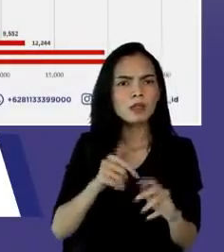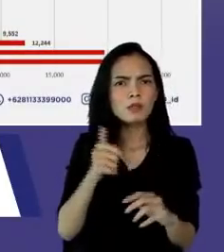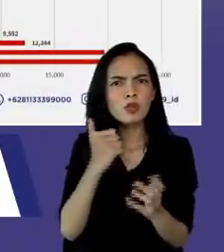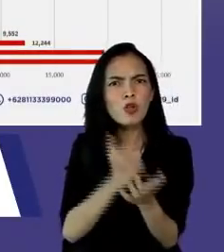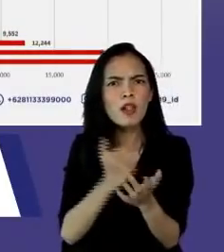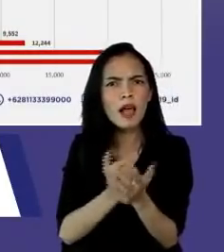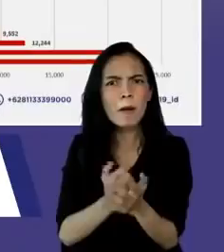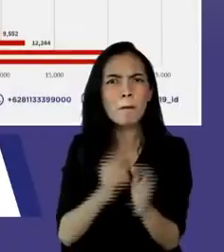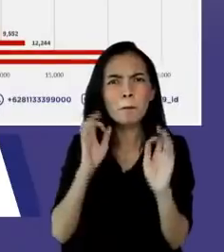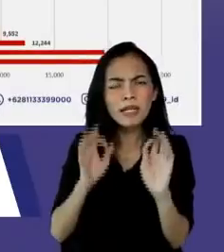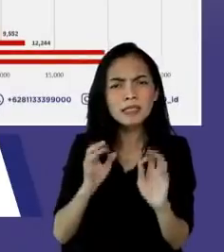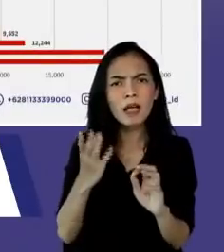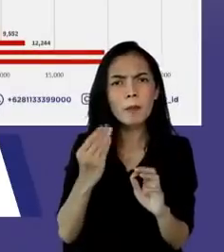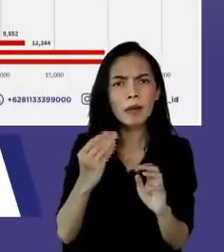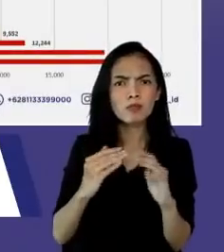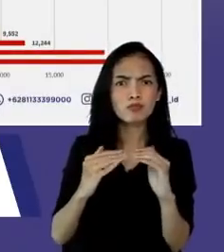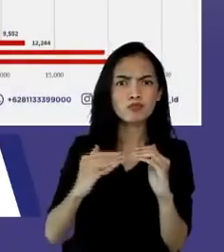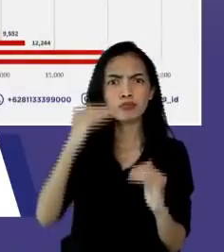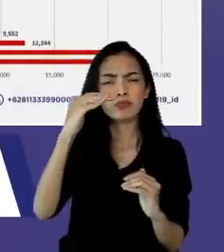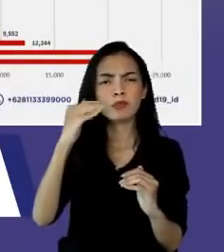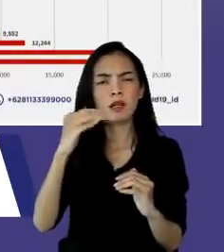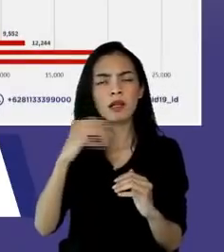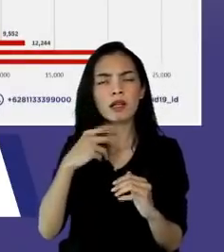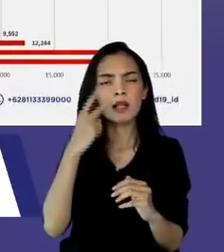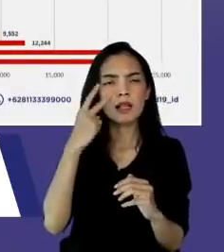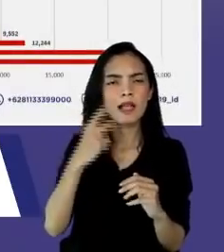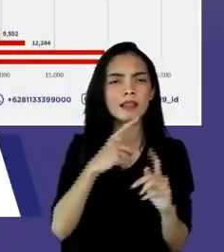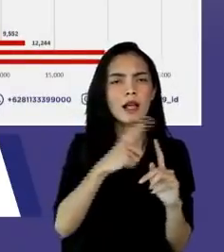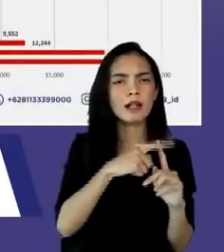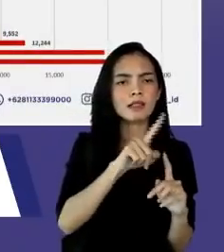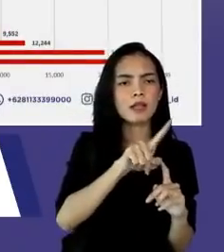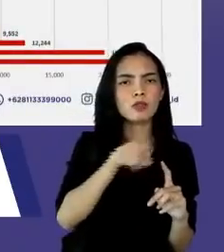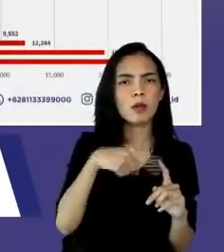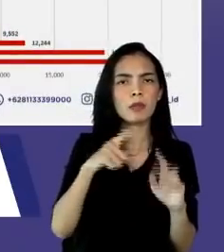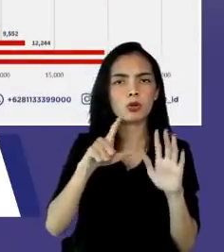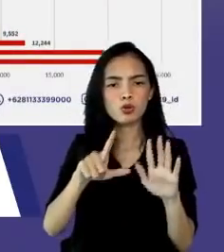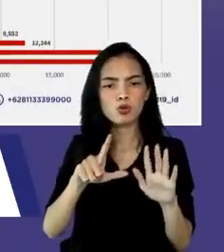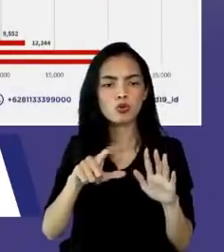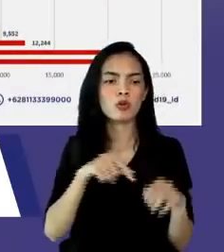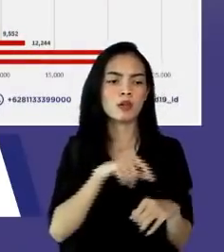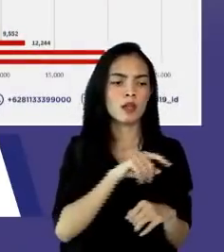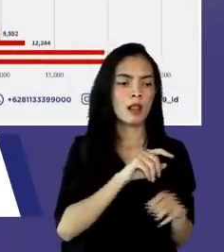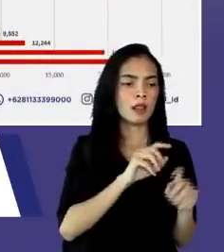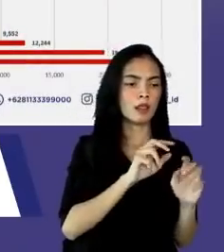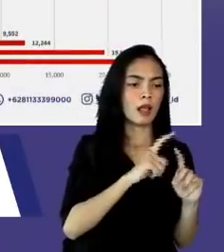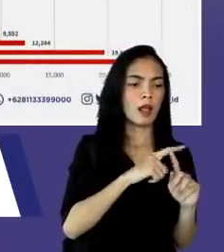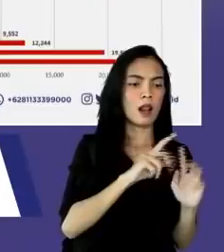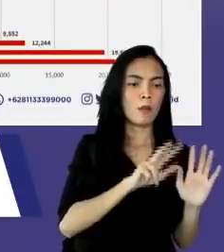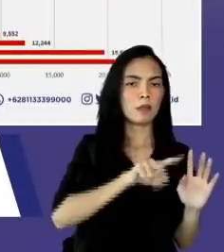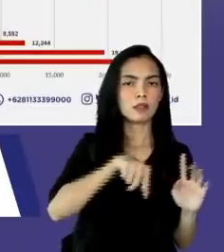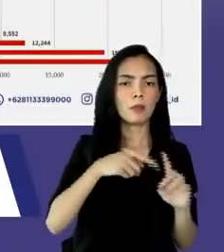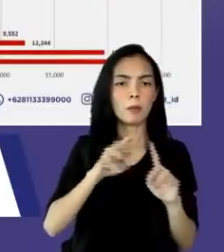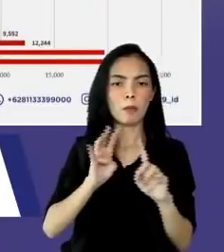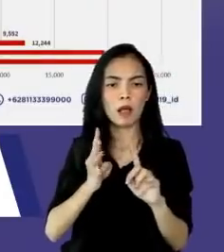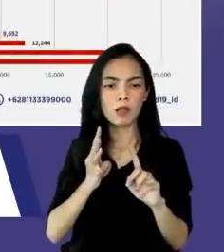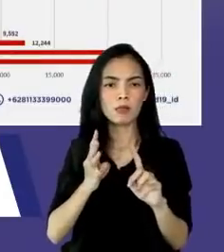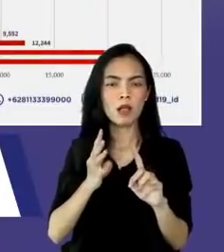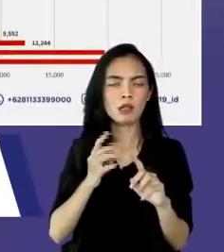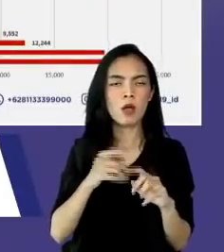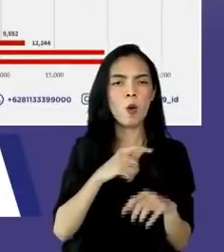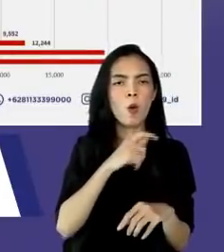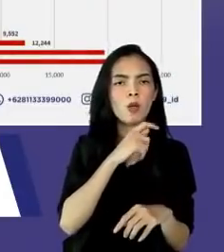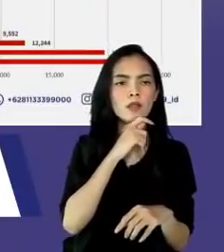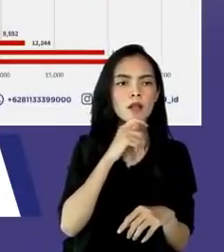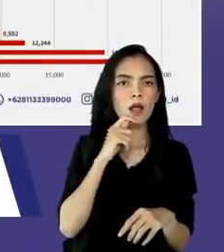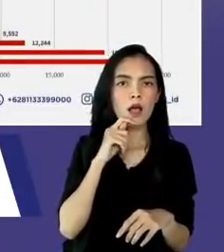ya. Setelah kita breakdown secara mingguan, tanggal 1 sampai tanggal 7, 8 sampai tanggal 14, kita bisa lihat ternyata setiap